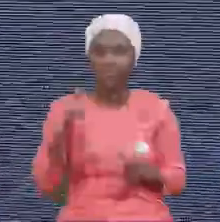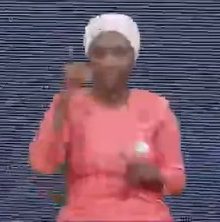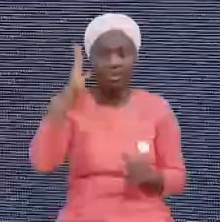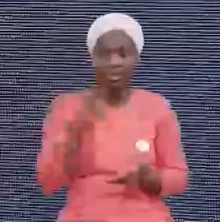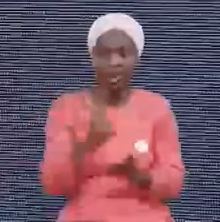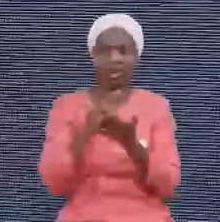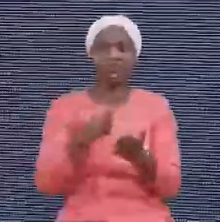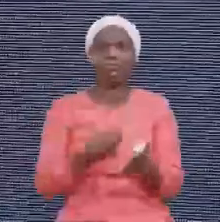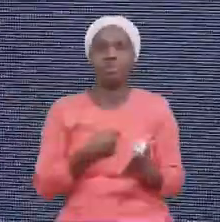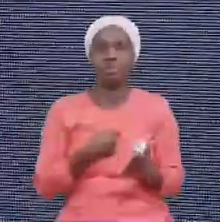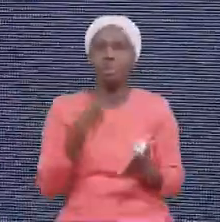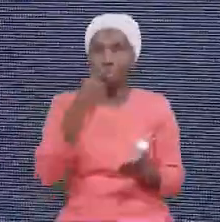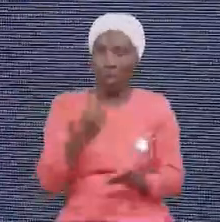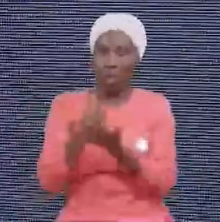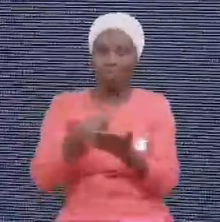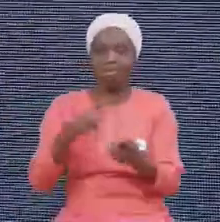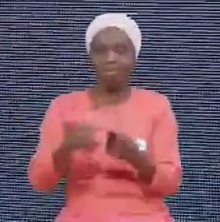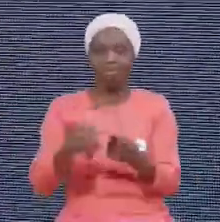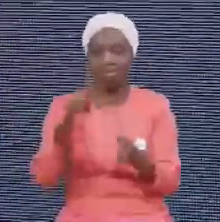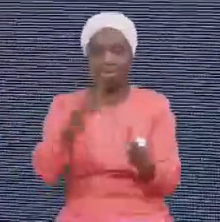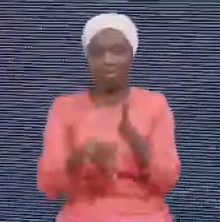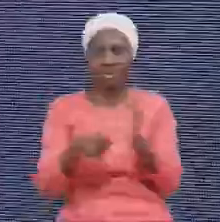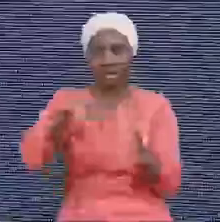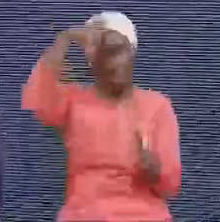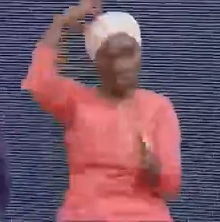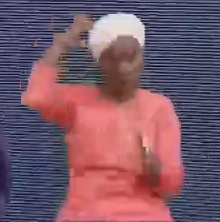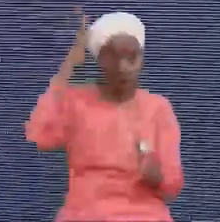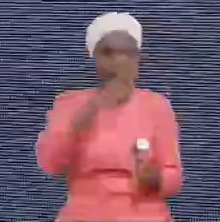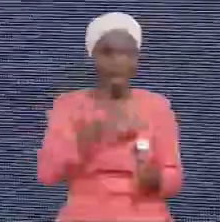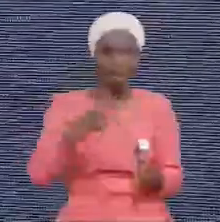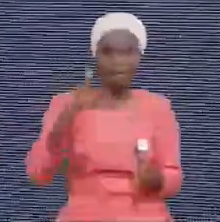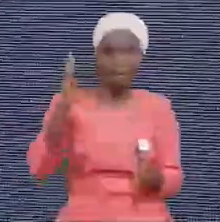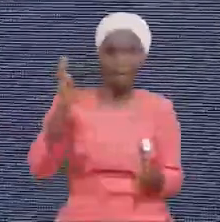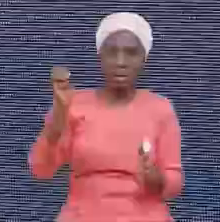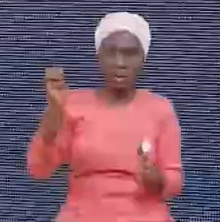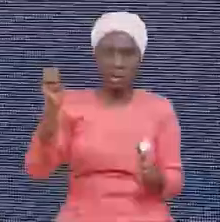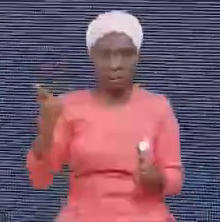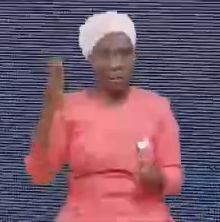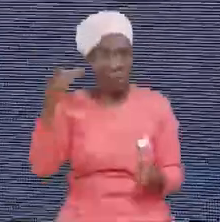Celui qui m'a aidé à détruire le lion et l'ours m'aidera également.